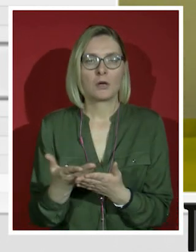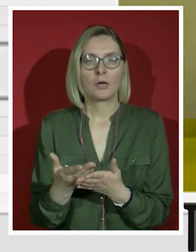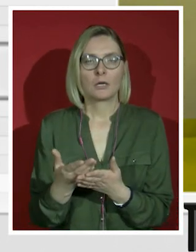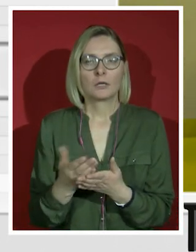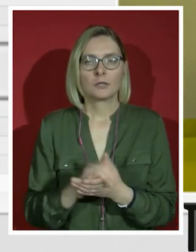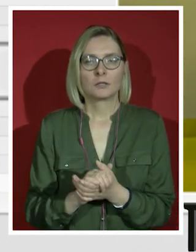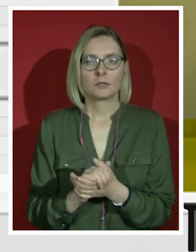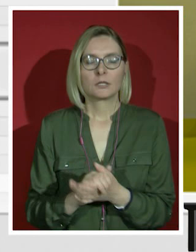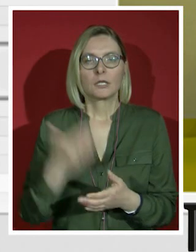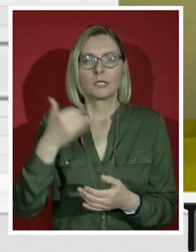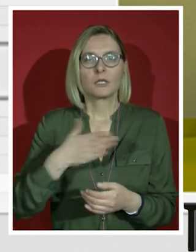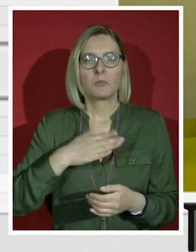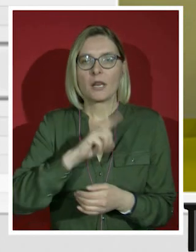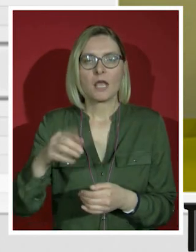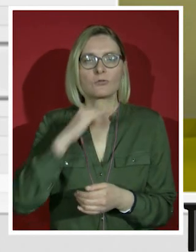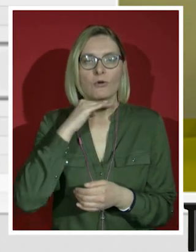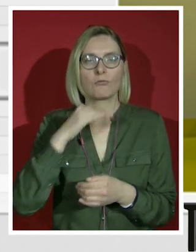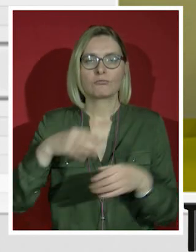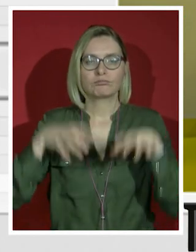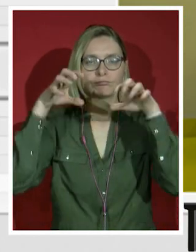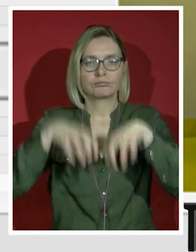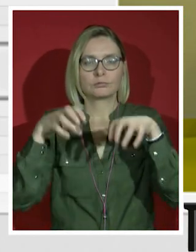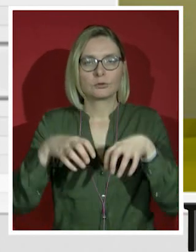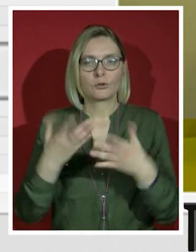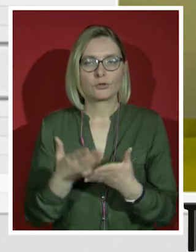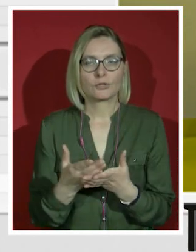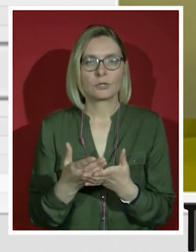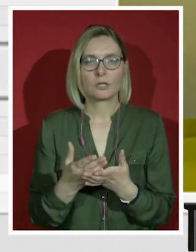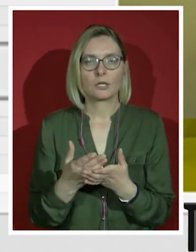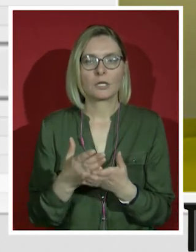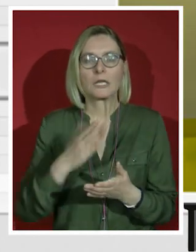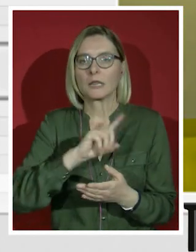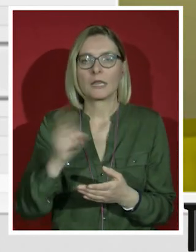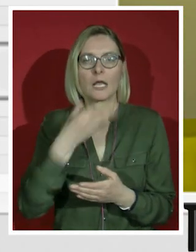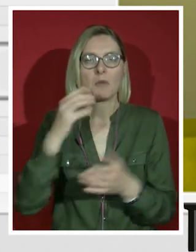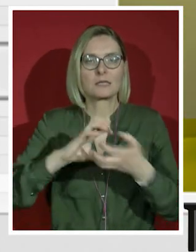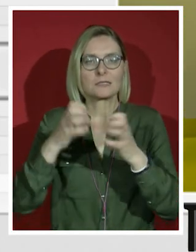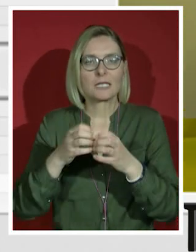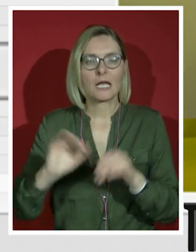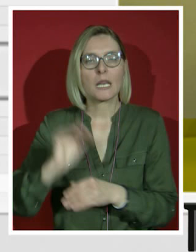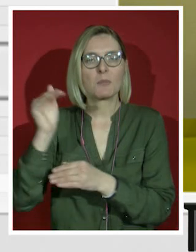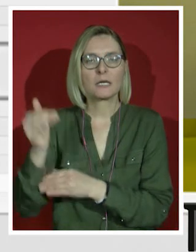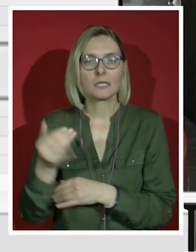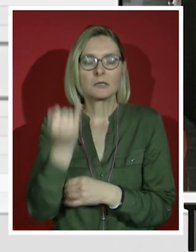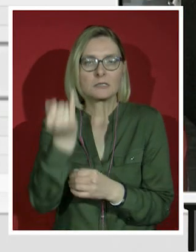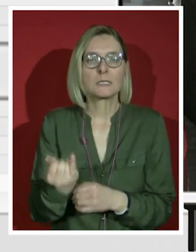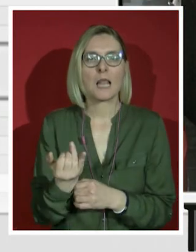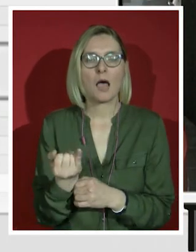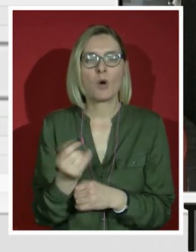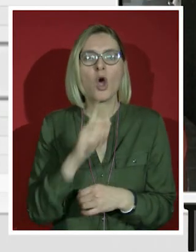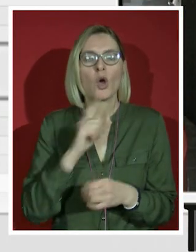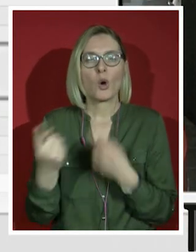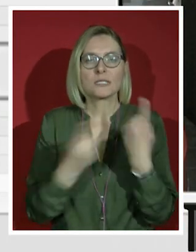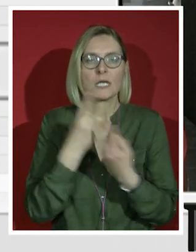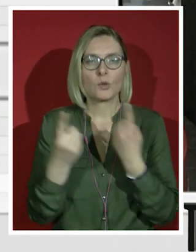имаме недоволна количина на дождови понекогаш, немаме повеќе снег на планините, кои се пак на некој начин услов